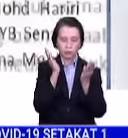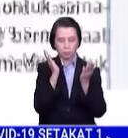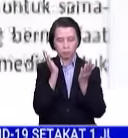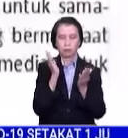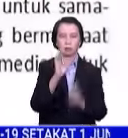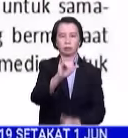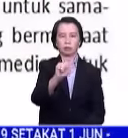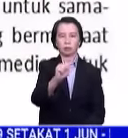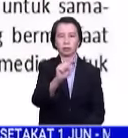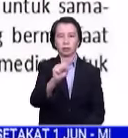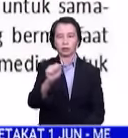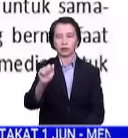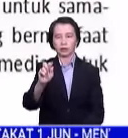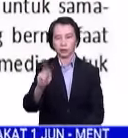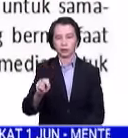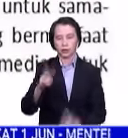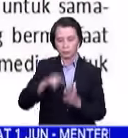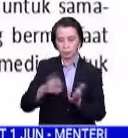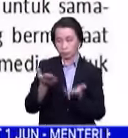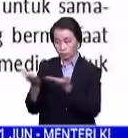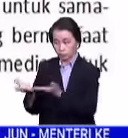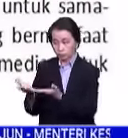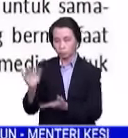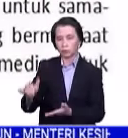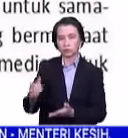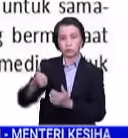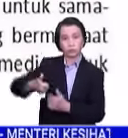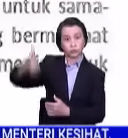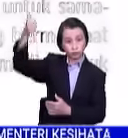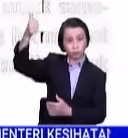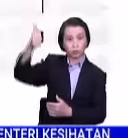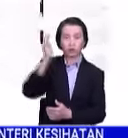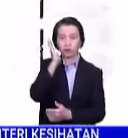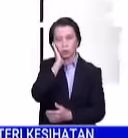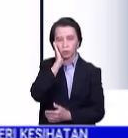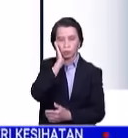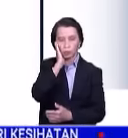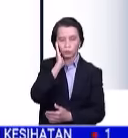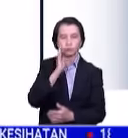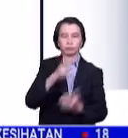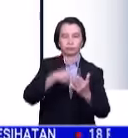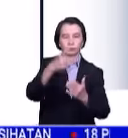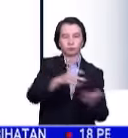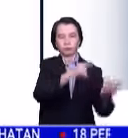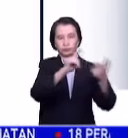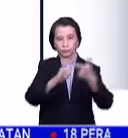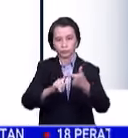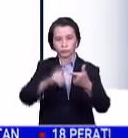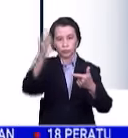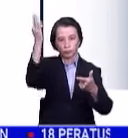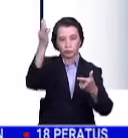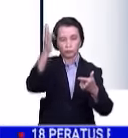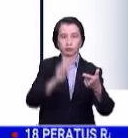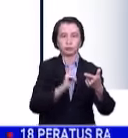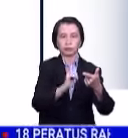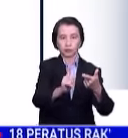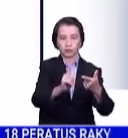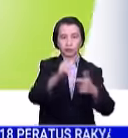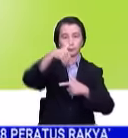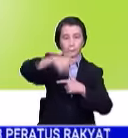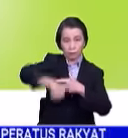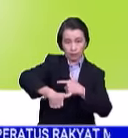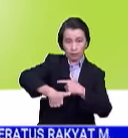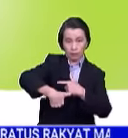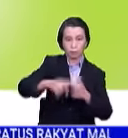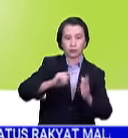diketuai Johan Tilawah Al-Quran peringkat antarabangsa Amir Rahman Abbas. Acara diteruskan dengan Forum Perdana Ehwal Islam pada sebelah